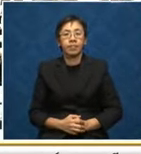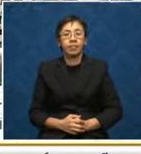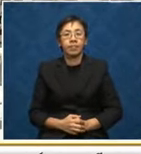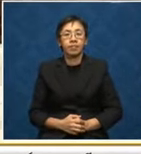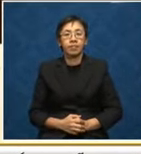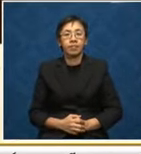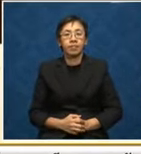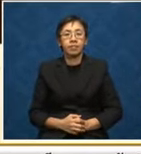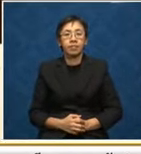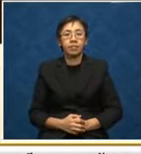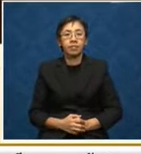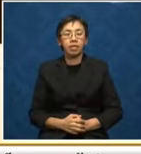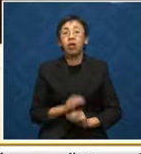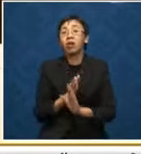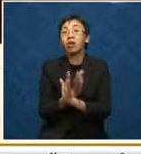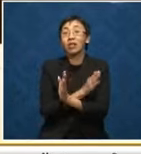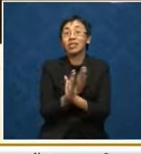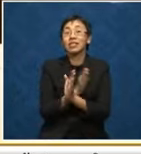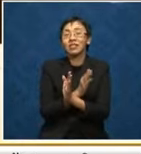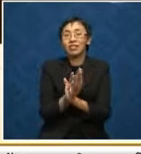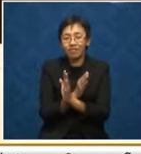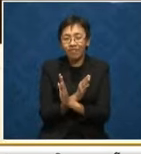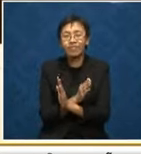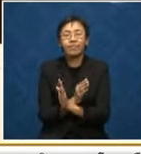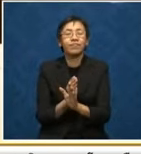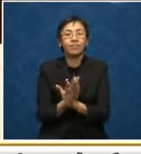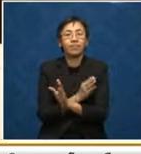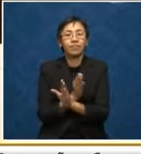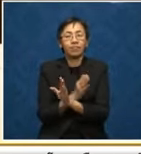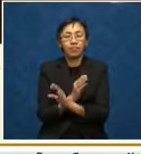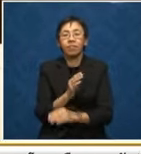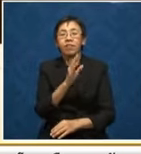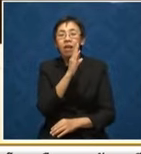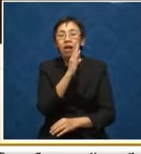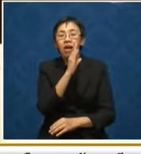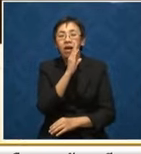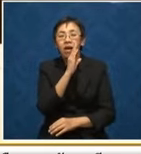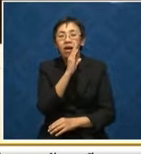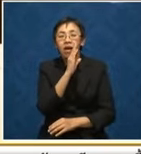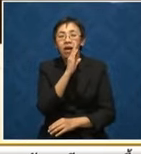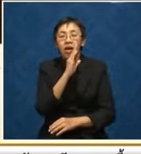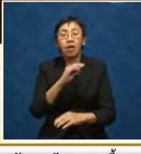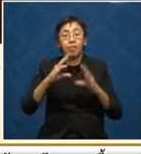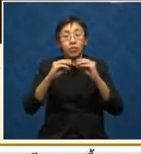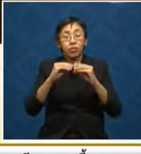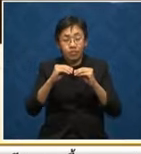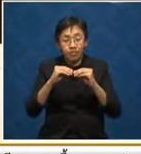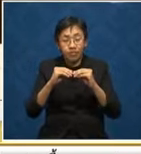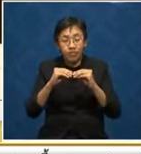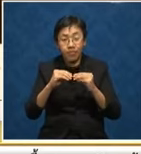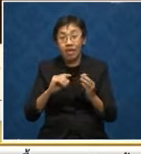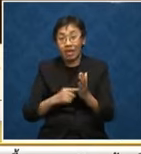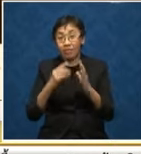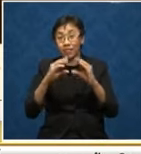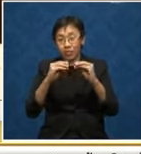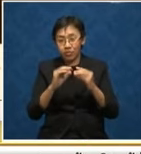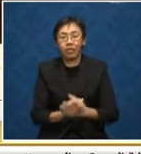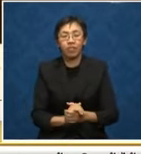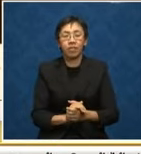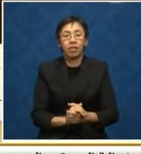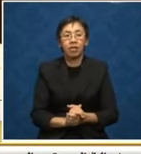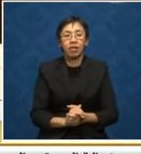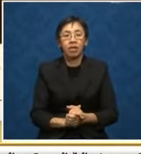ที่ทำกันมาที่ผ่านมาเนี่ยเมื่อถึงเวลาที่กำหนดเวลาประชุมผู้ที่อยากจะทำปั